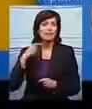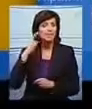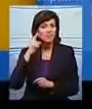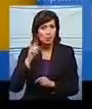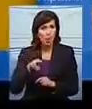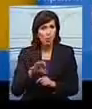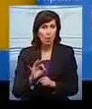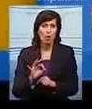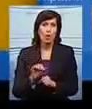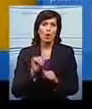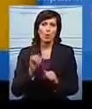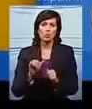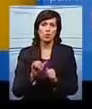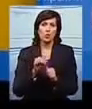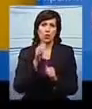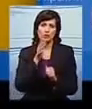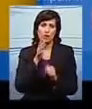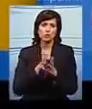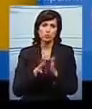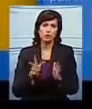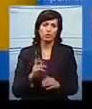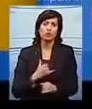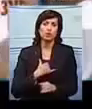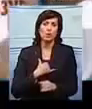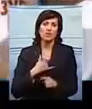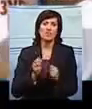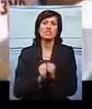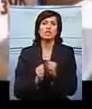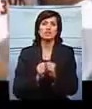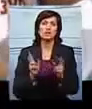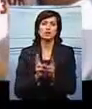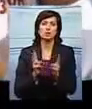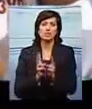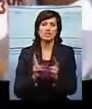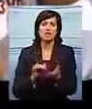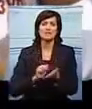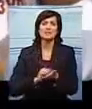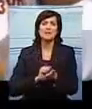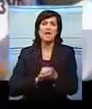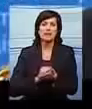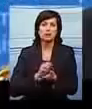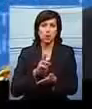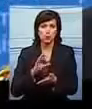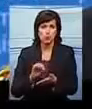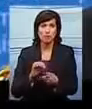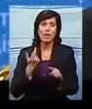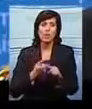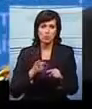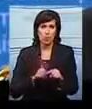відомо, в нього часу трошки більше, ніж у мене, і він частіше зустрічається з пресою.